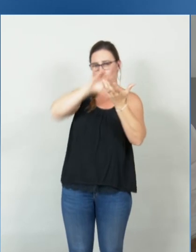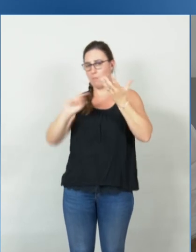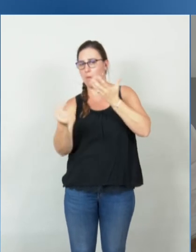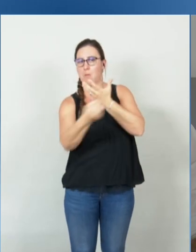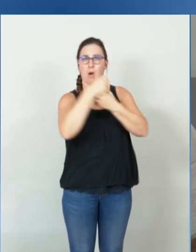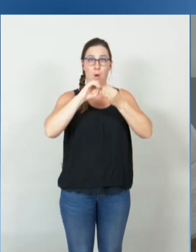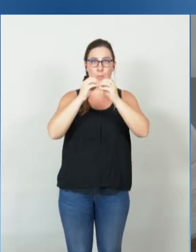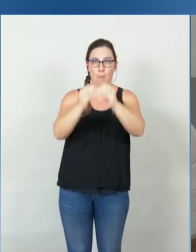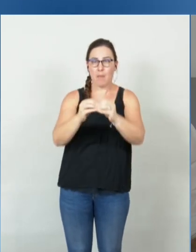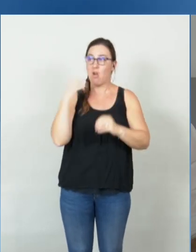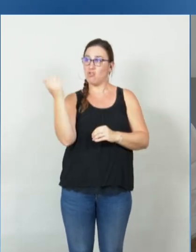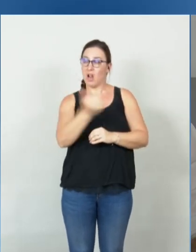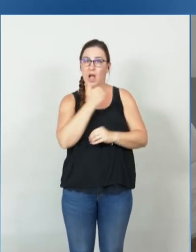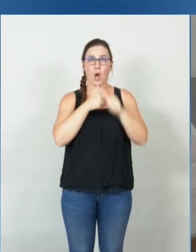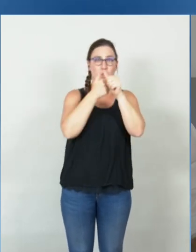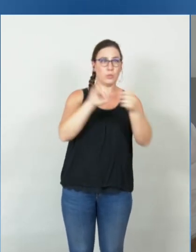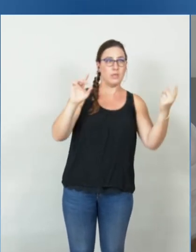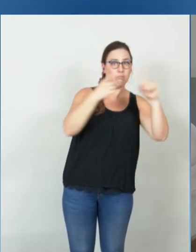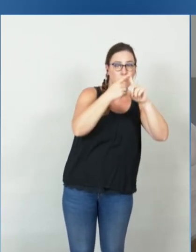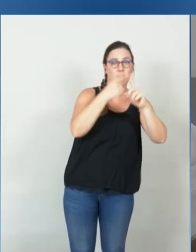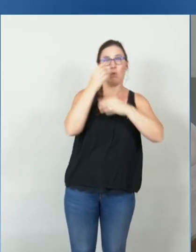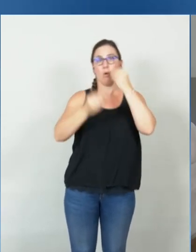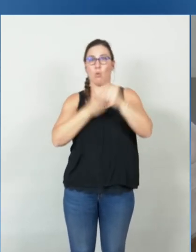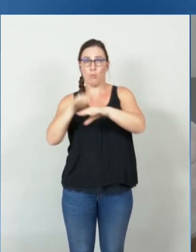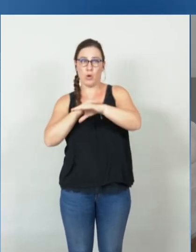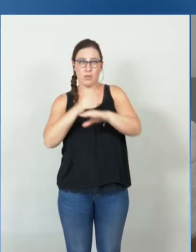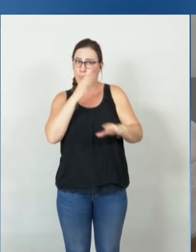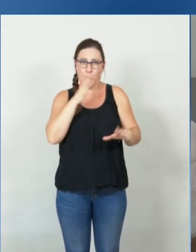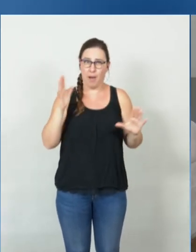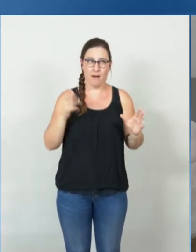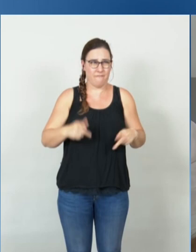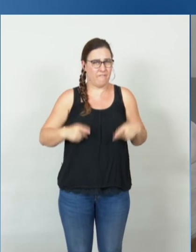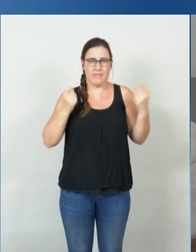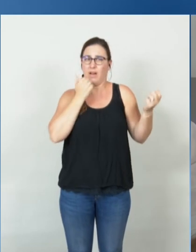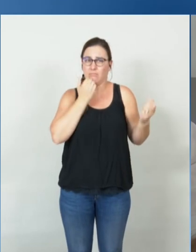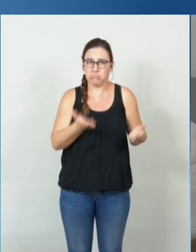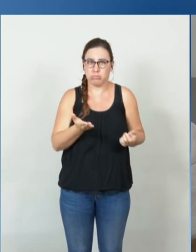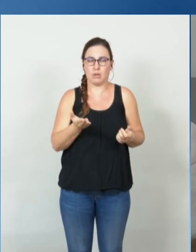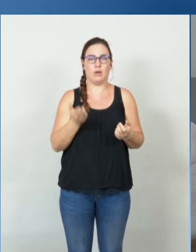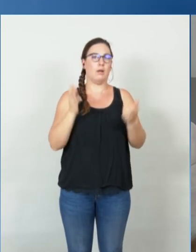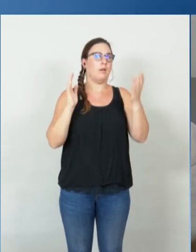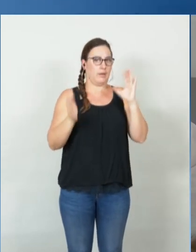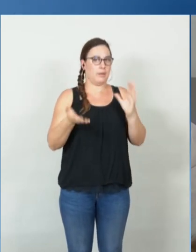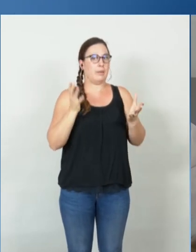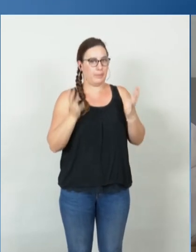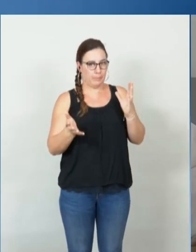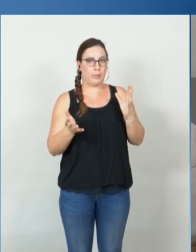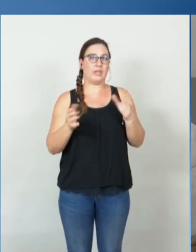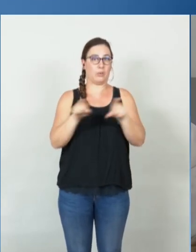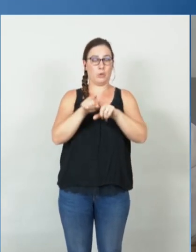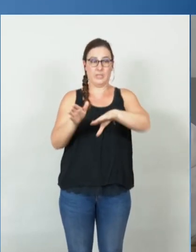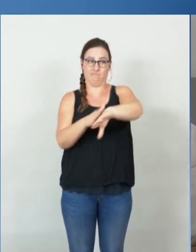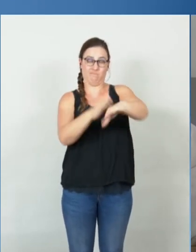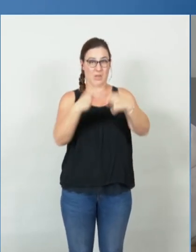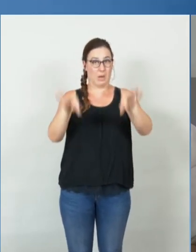environnement qu'il soit géopolitique ou climatique invivable ils seront sans doute appelés à quitter